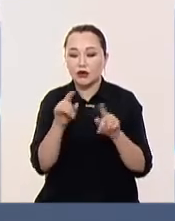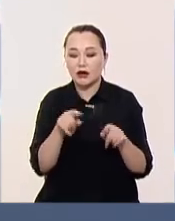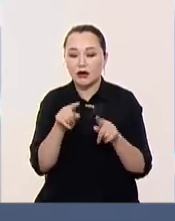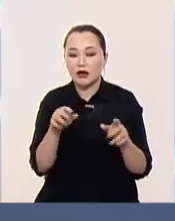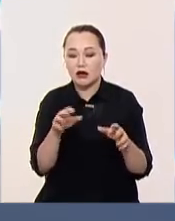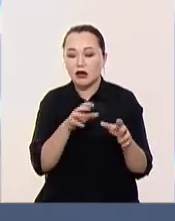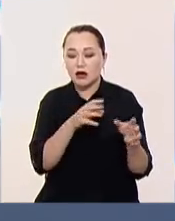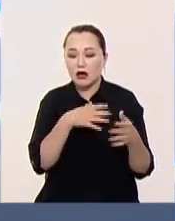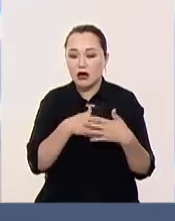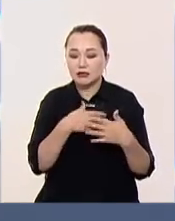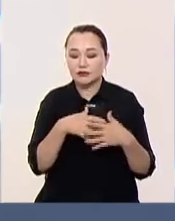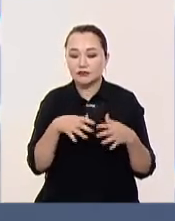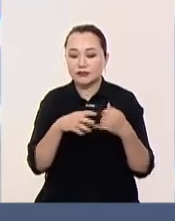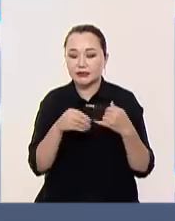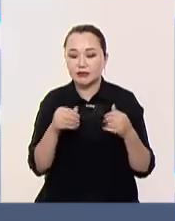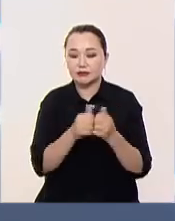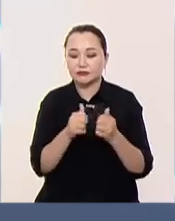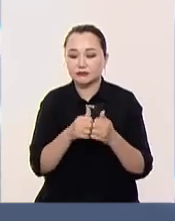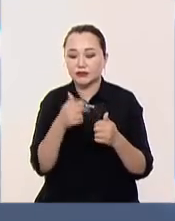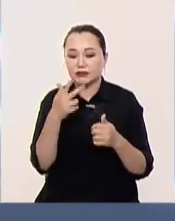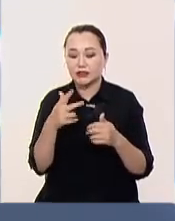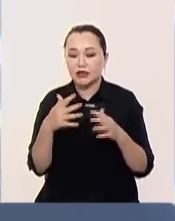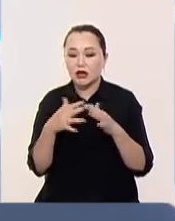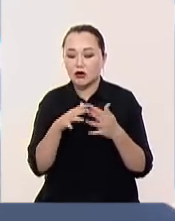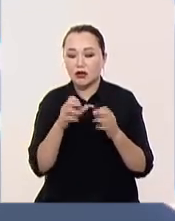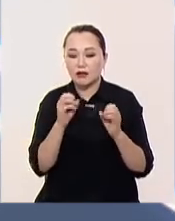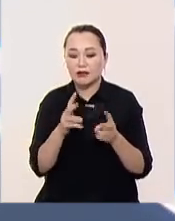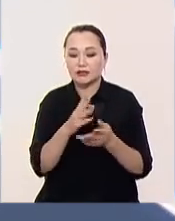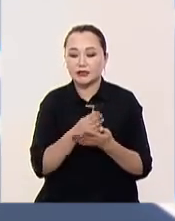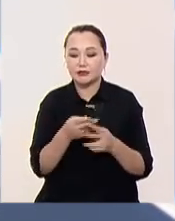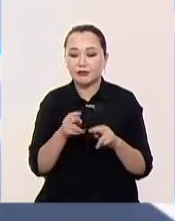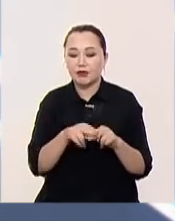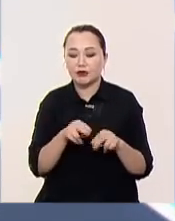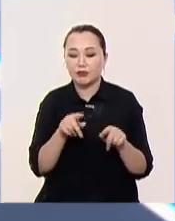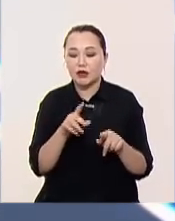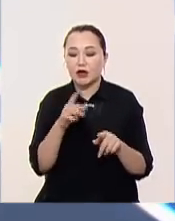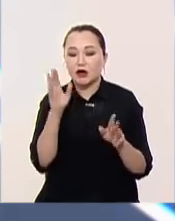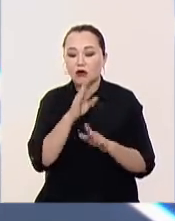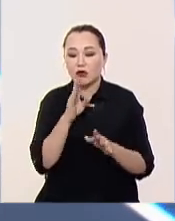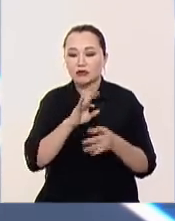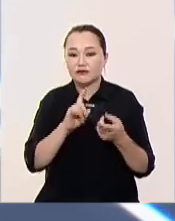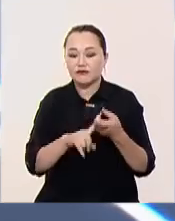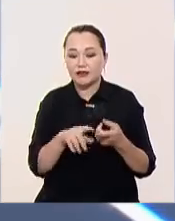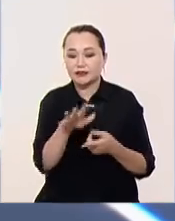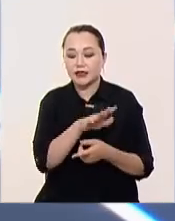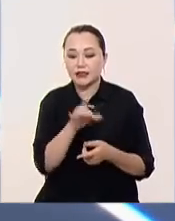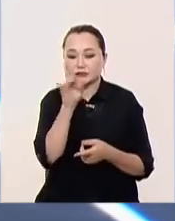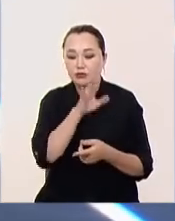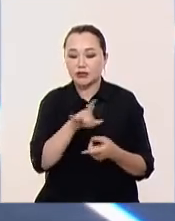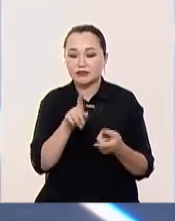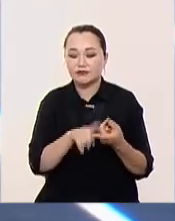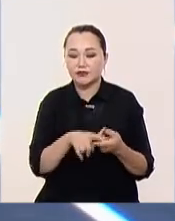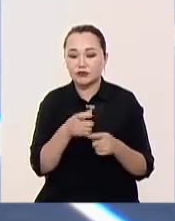топырақ бетінен орналасуынан жақын маңдағы 3 елді мекенге қауіп төніп тұр. Сондықтан өңірдің экологиялық мәселесі республика деңгейінде